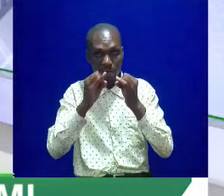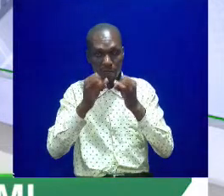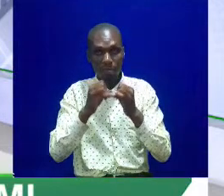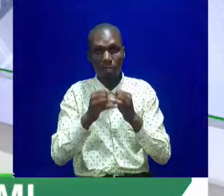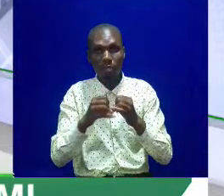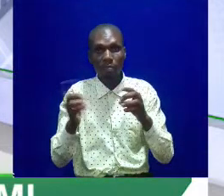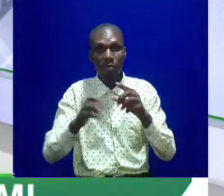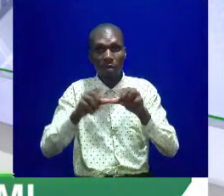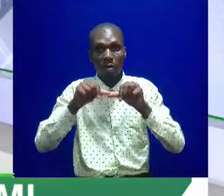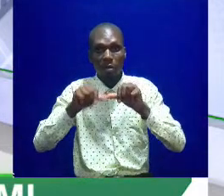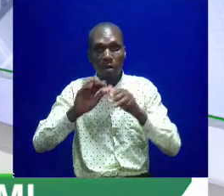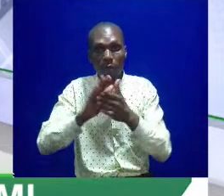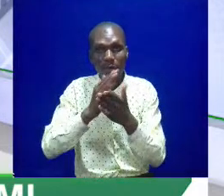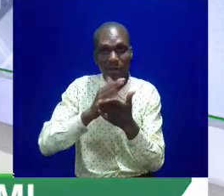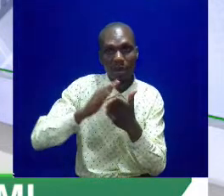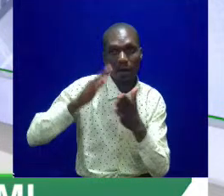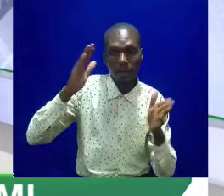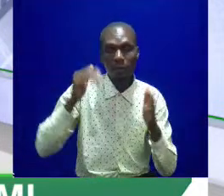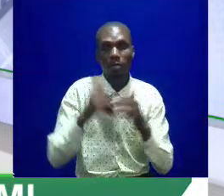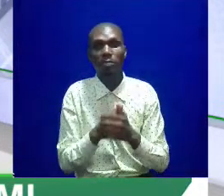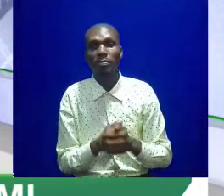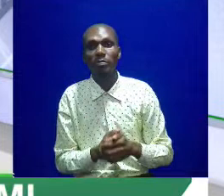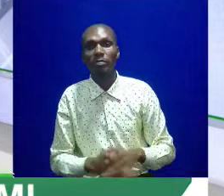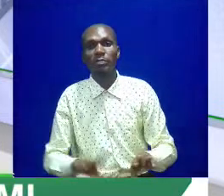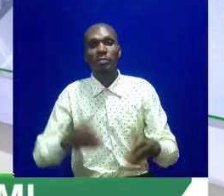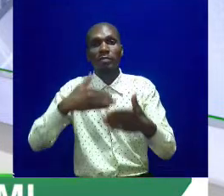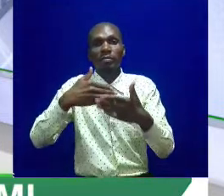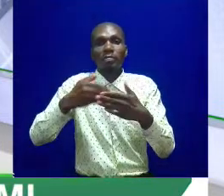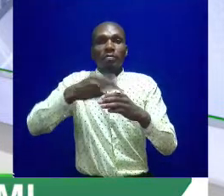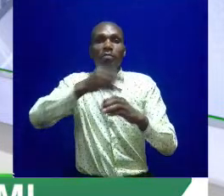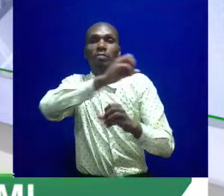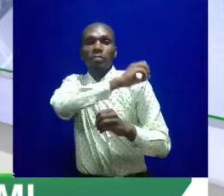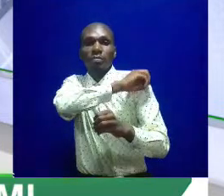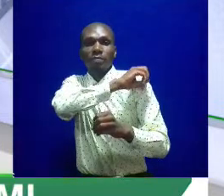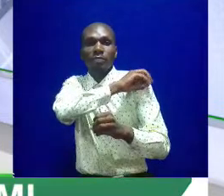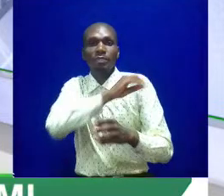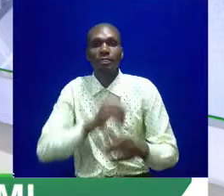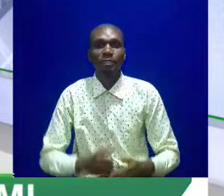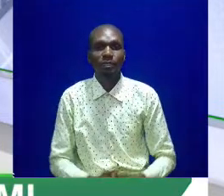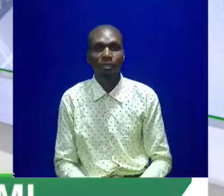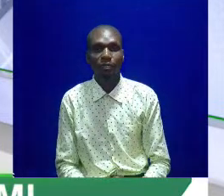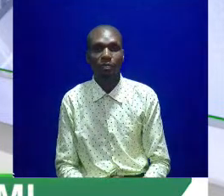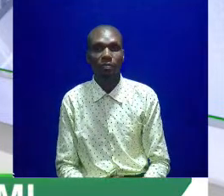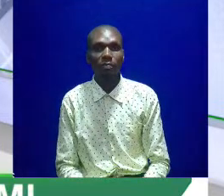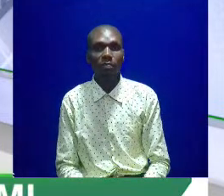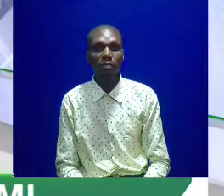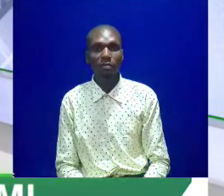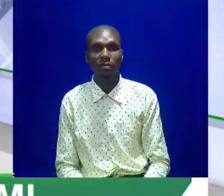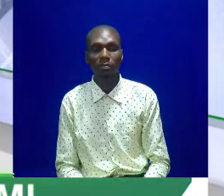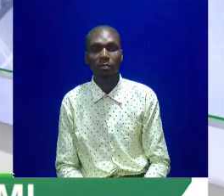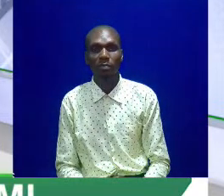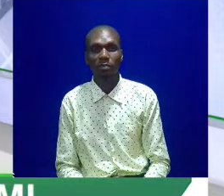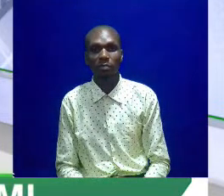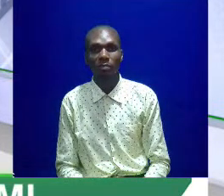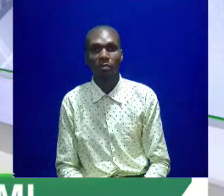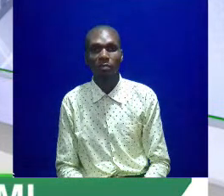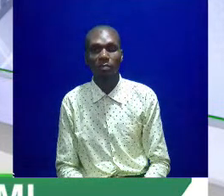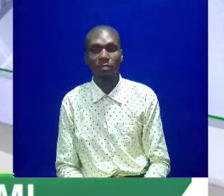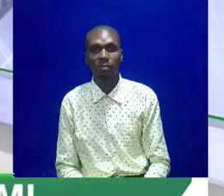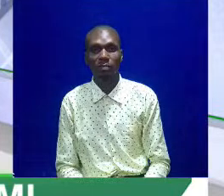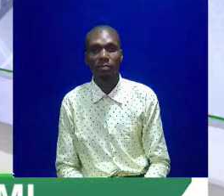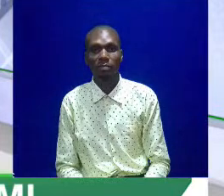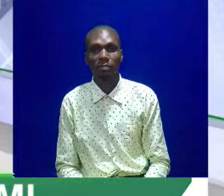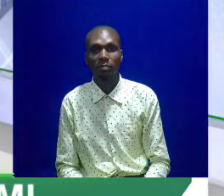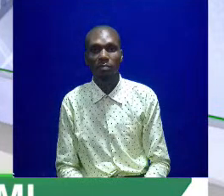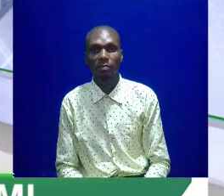Ndizi TV News eri otogendre gusanga mangire tri ne Everlyne Osero tubwatrana nere Joshua Auta kwenekiwa kera kuhira sense mwe imenyerero na bayigo